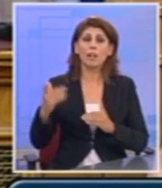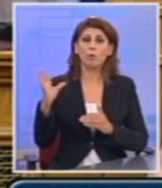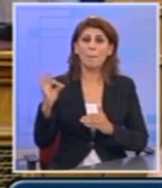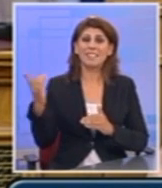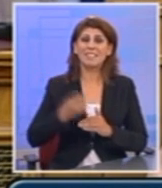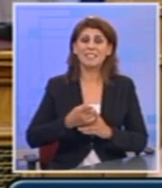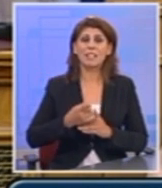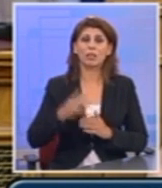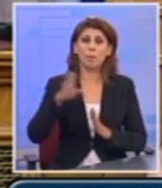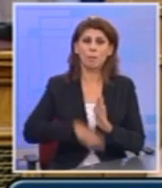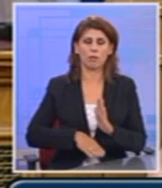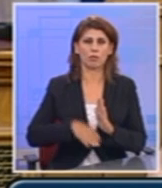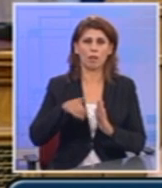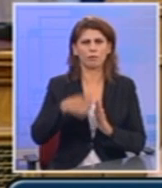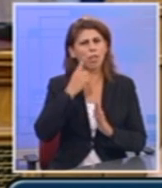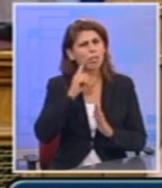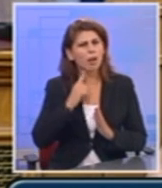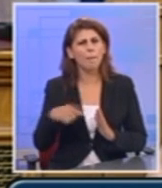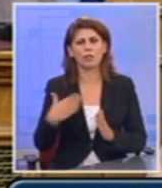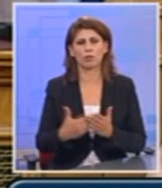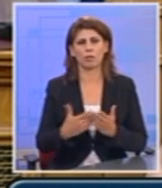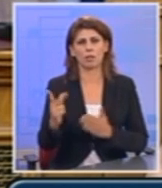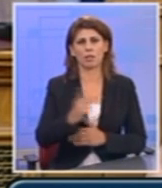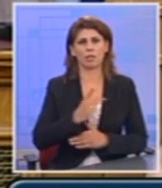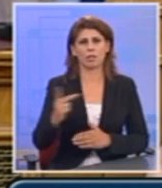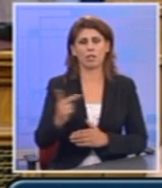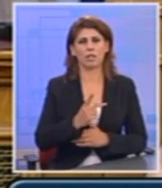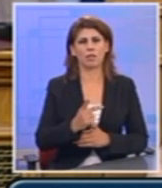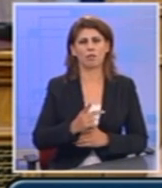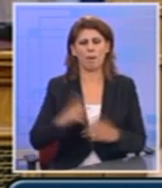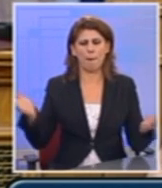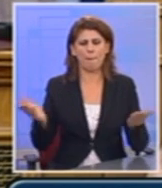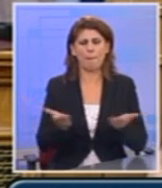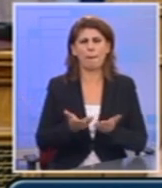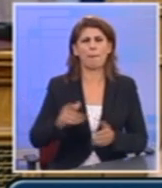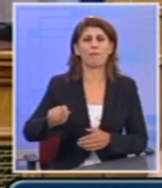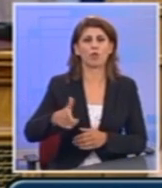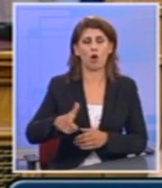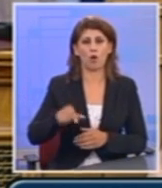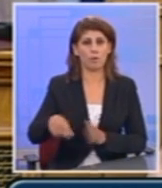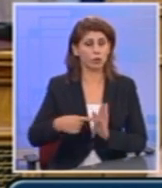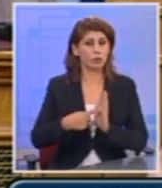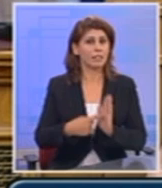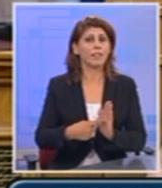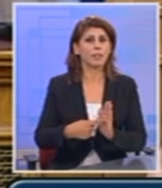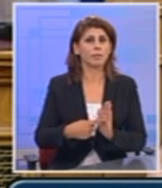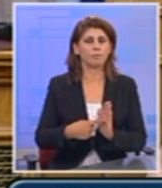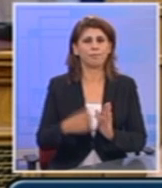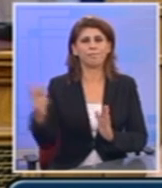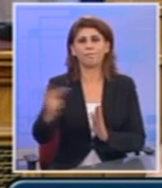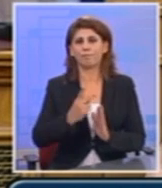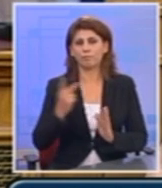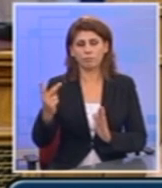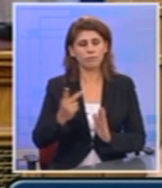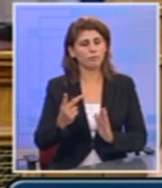του πρόκειται για ένα δραματικό στοιχείο κοινωνικής γενοκτονίας των φτωχών που δείχνει μια κοινωνία με